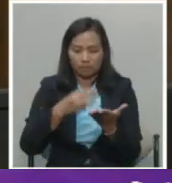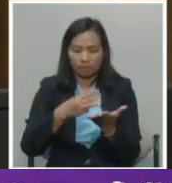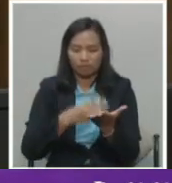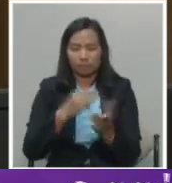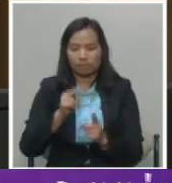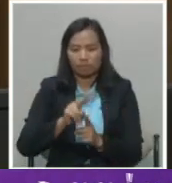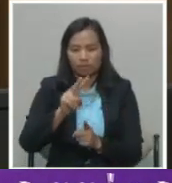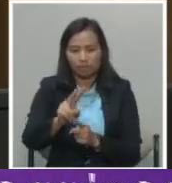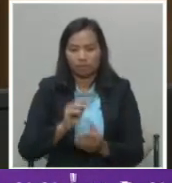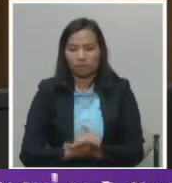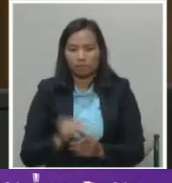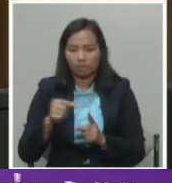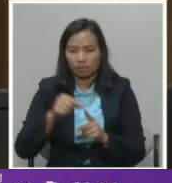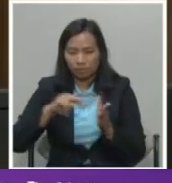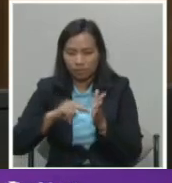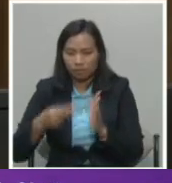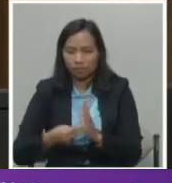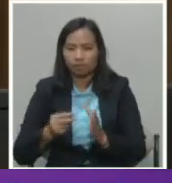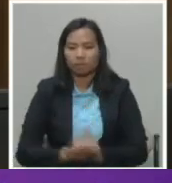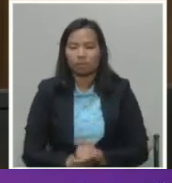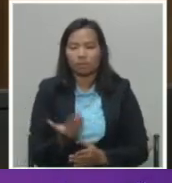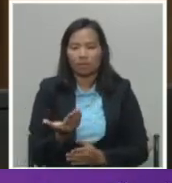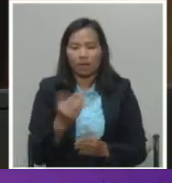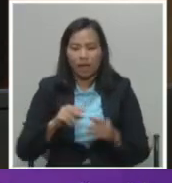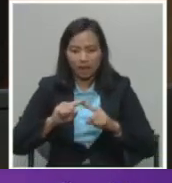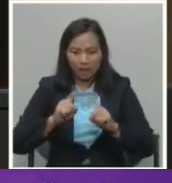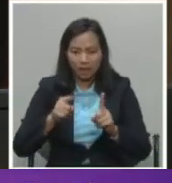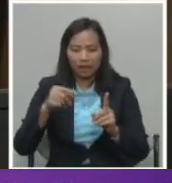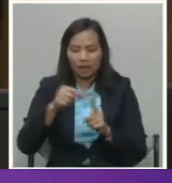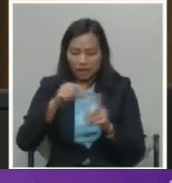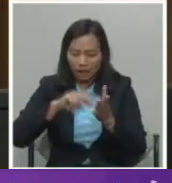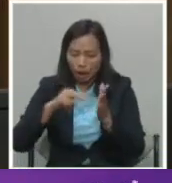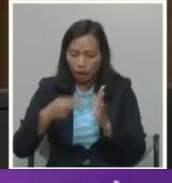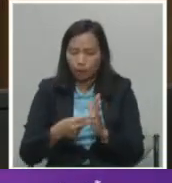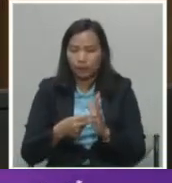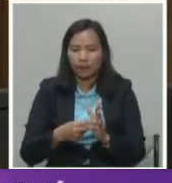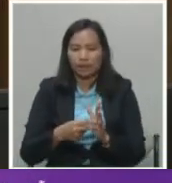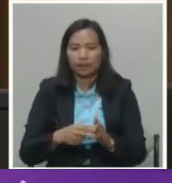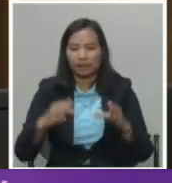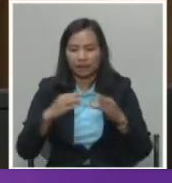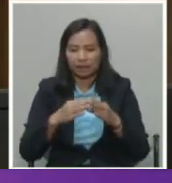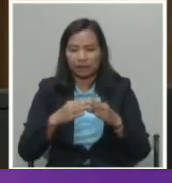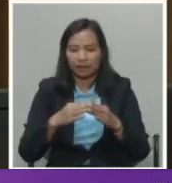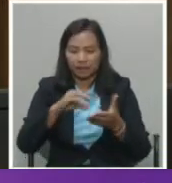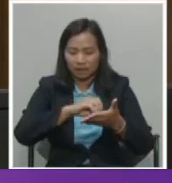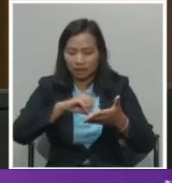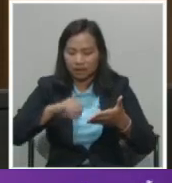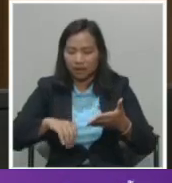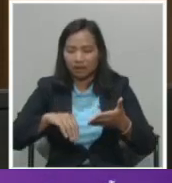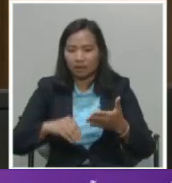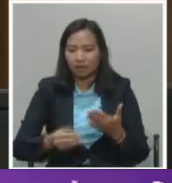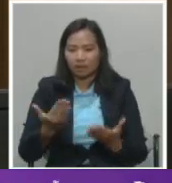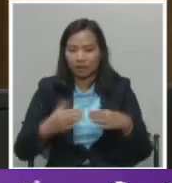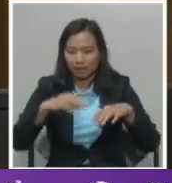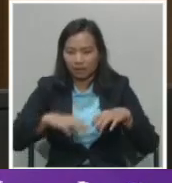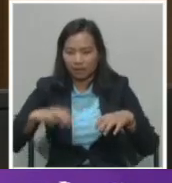านถ้าก็ไปแปลยติของขึ้นมาแต่การที่แปลยติขึ้นมานั้นเมื่อตัดหน่วยงานตัดงบงานของใครก็ตามออก